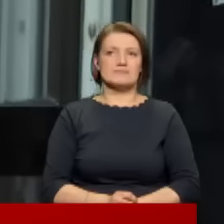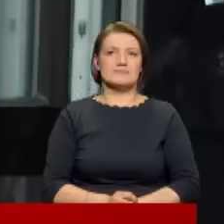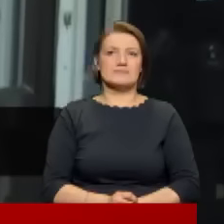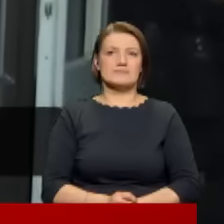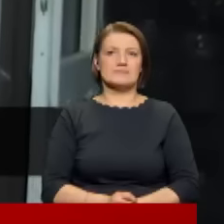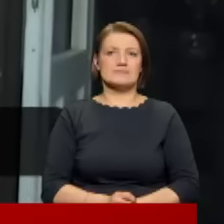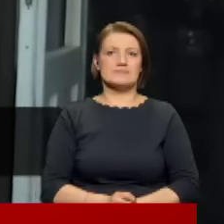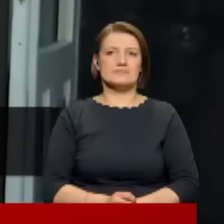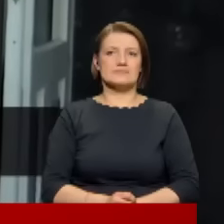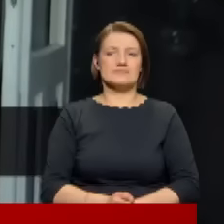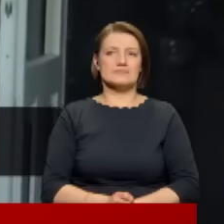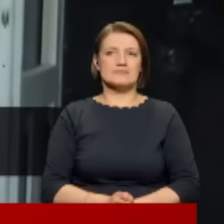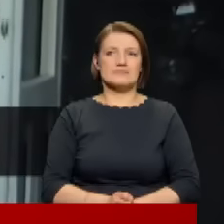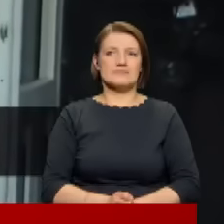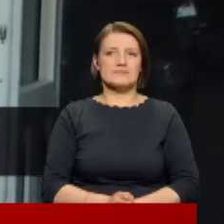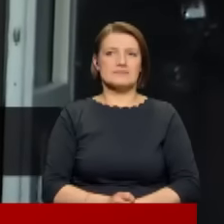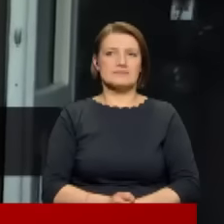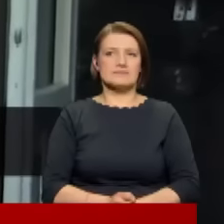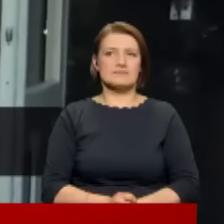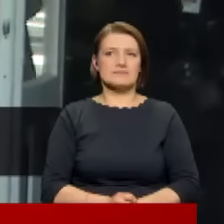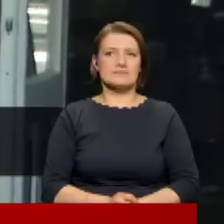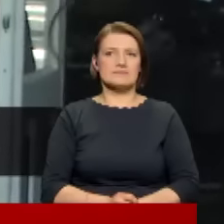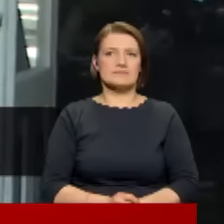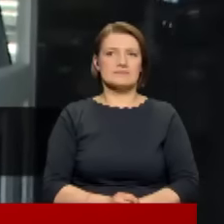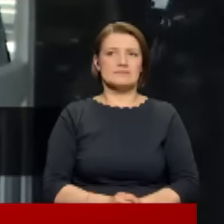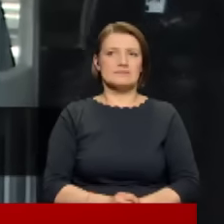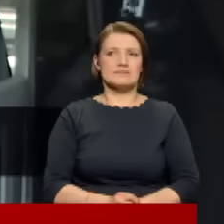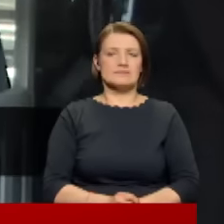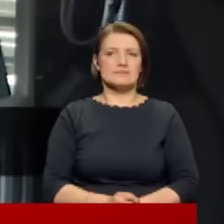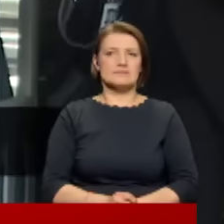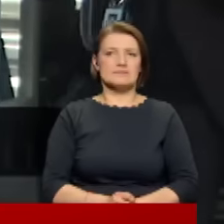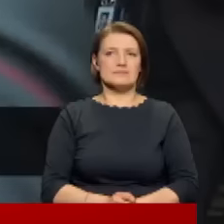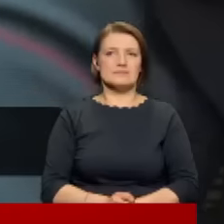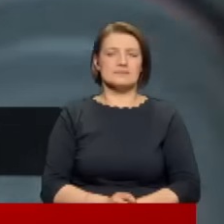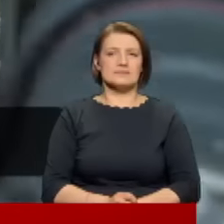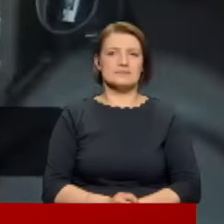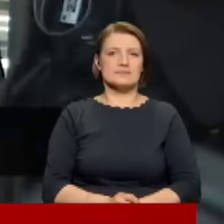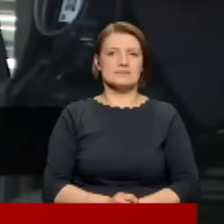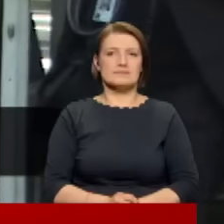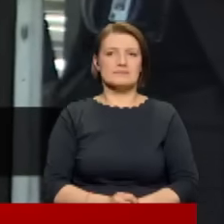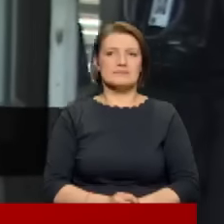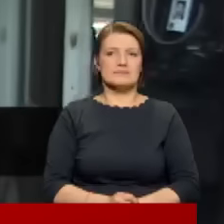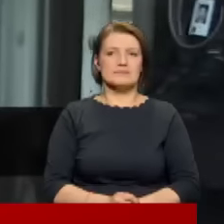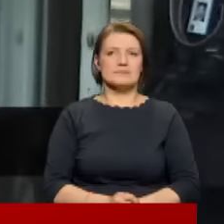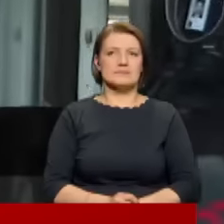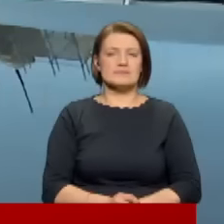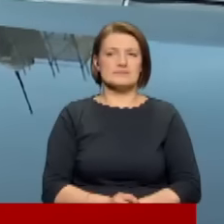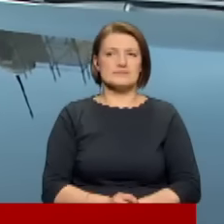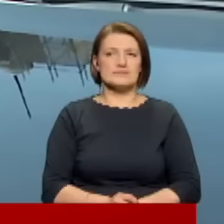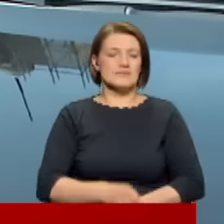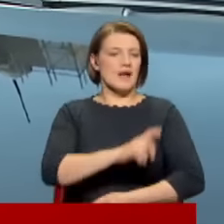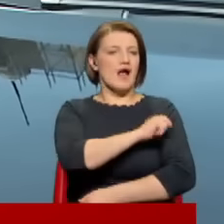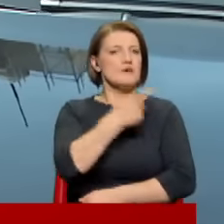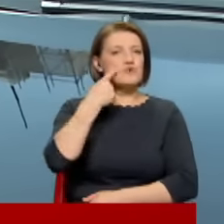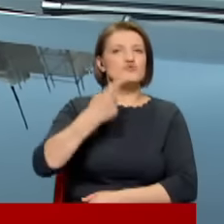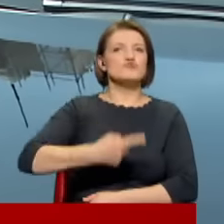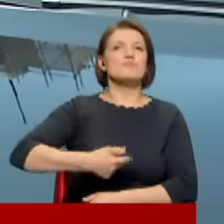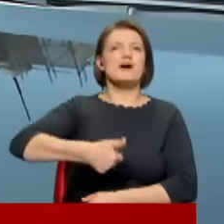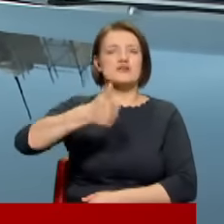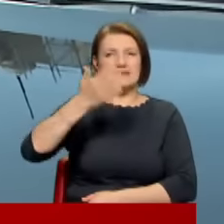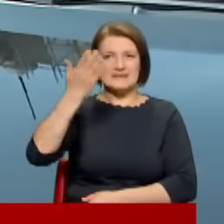Beyoğlu, the historical side of Istanbul, and the another one is Princess Island. Almanya